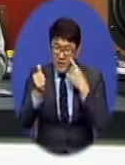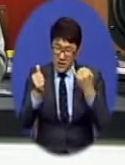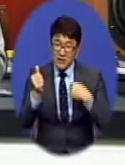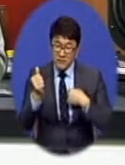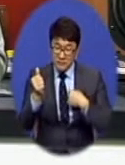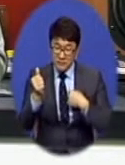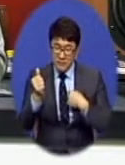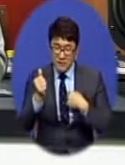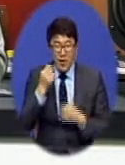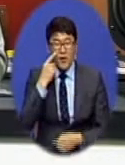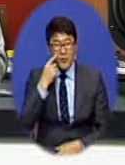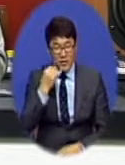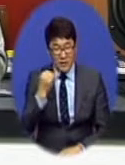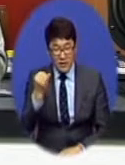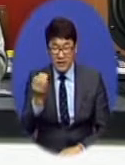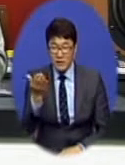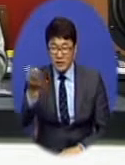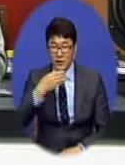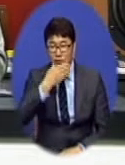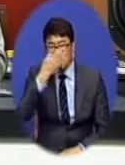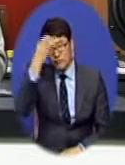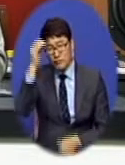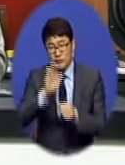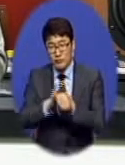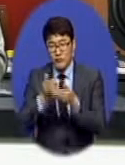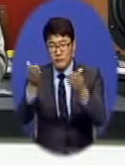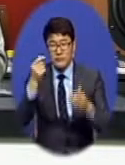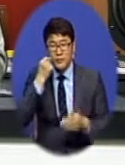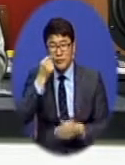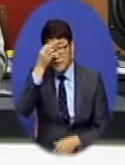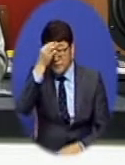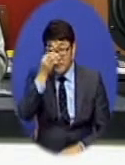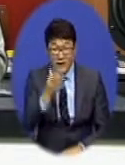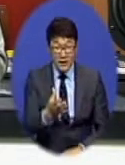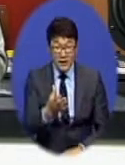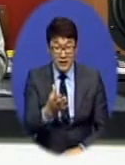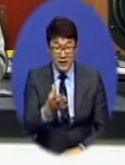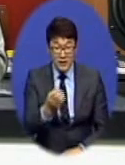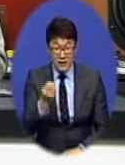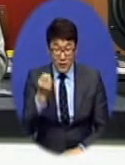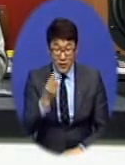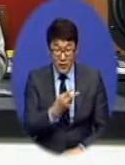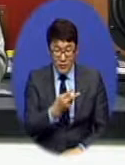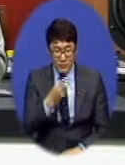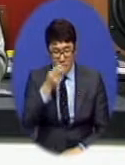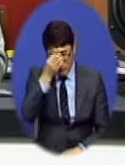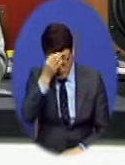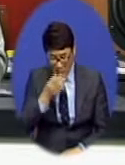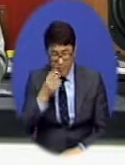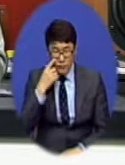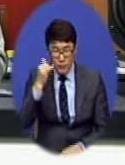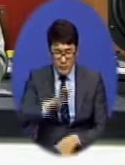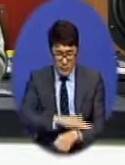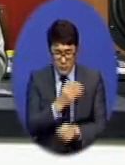엄마인데 엄마가 너의 꿈을 다 못 이루어줘서 미안해. 미안하고 미안하다. 부모 잘못